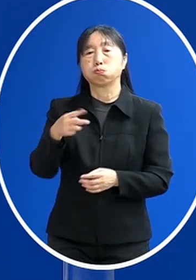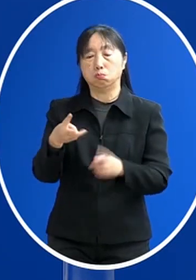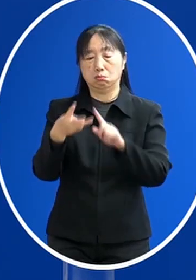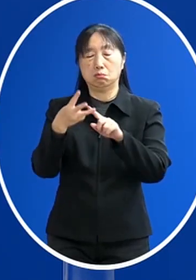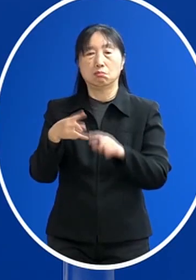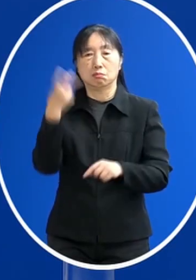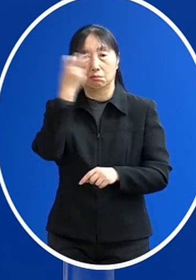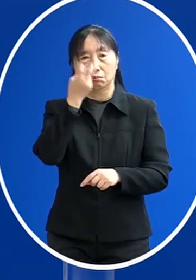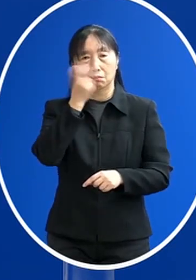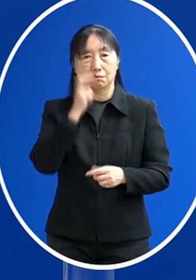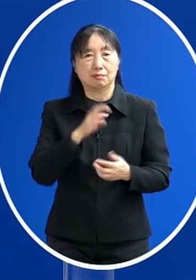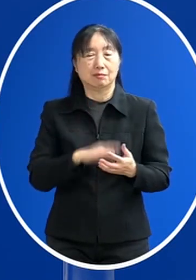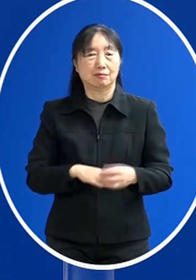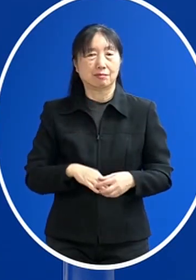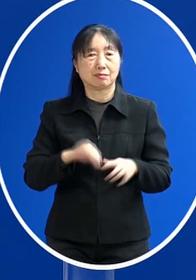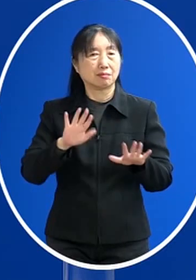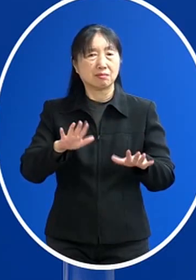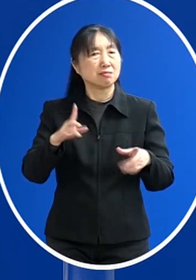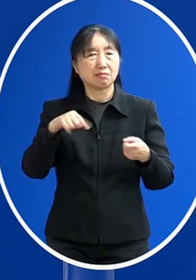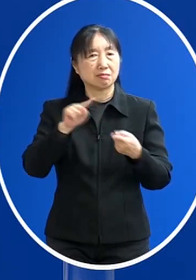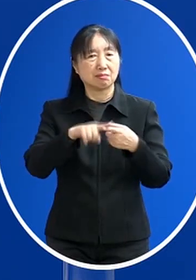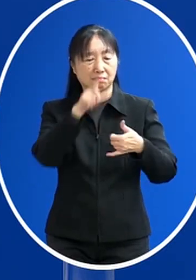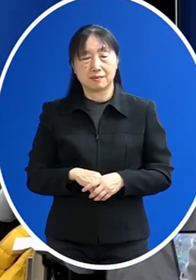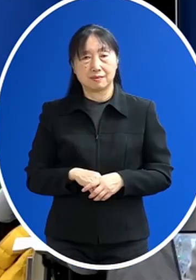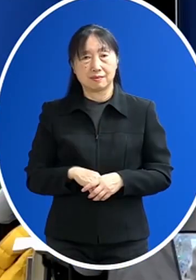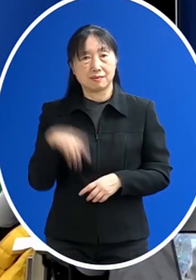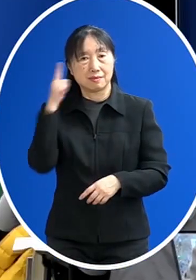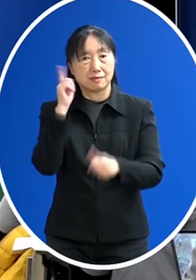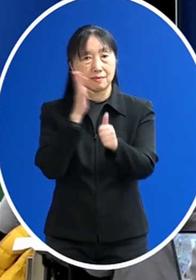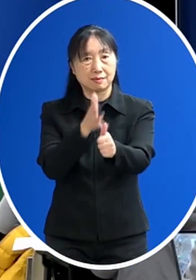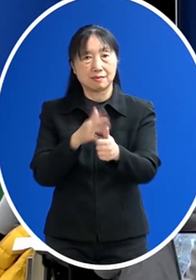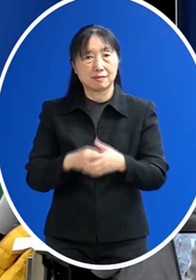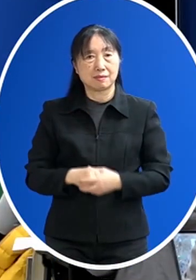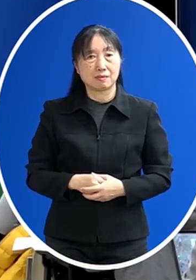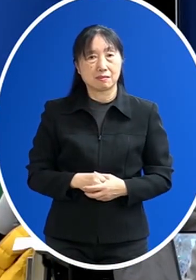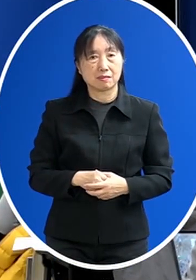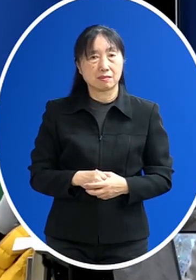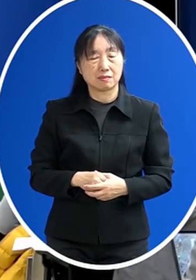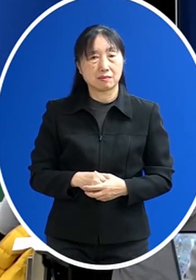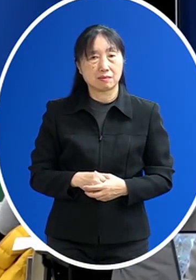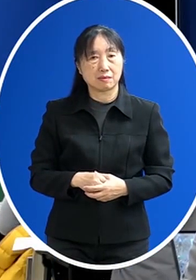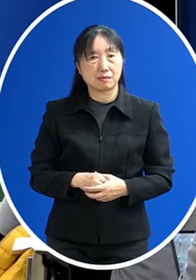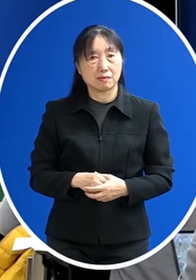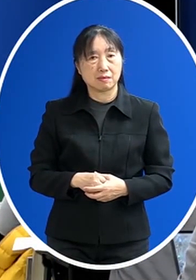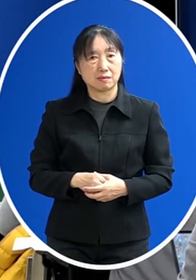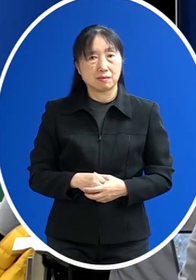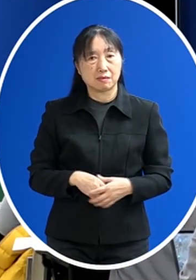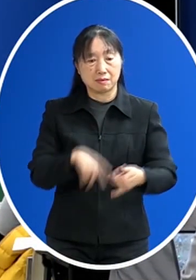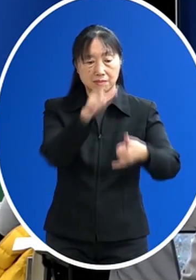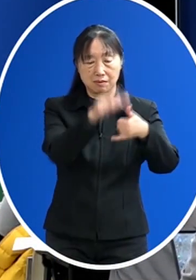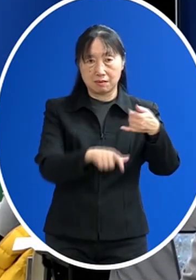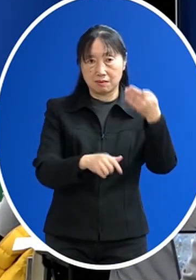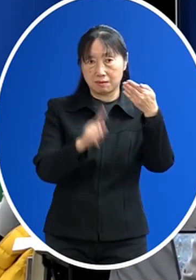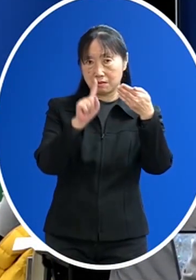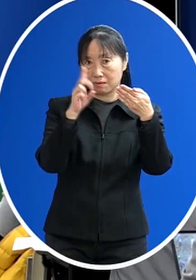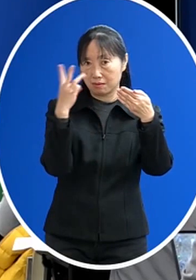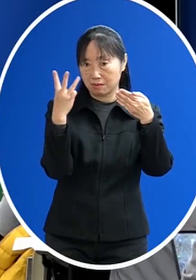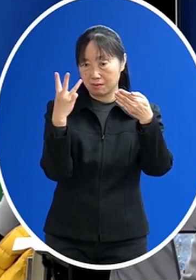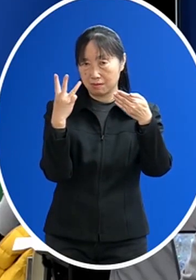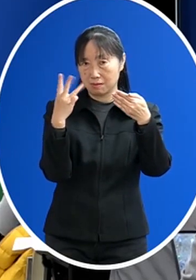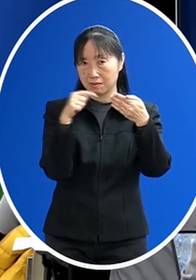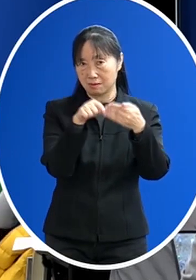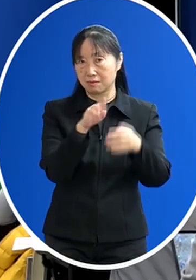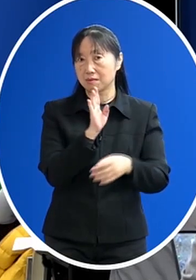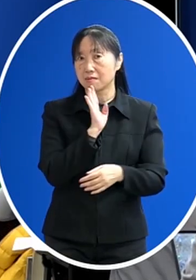检到了、哦。那现在应该是没有症状了。 刚刚庄副有提到说，按913，他是